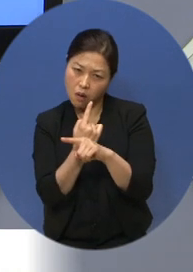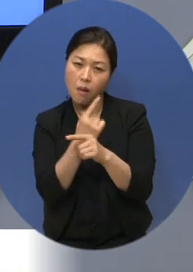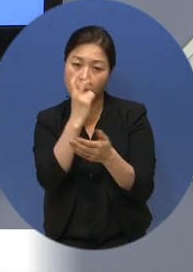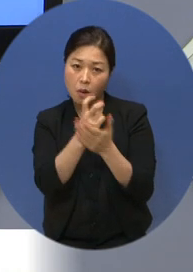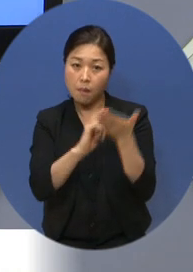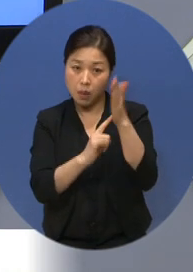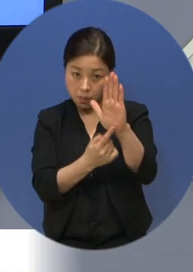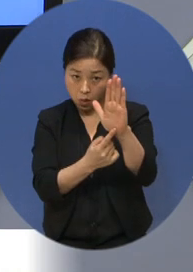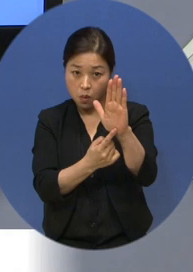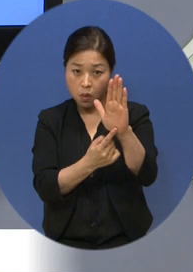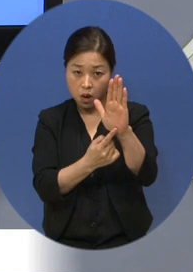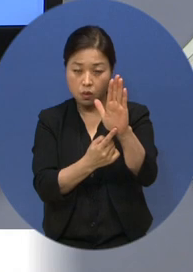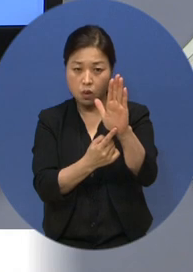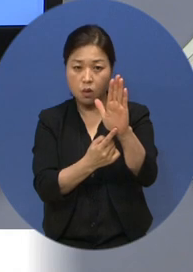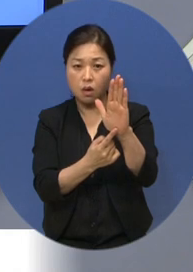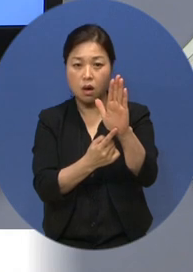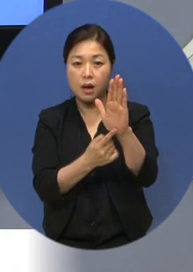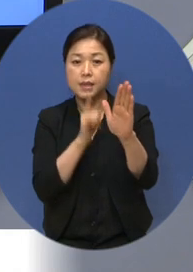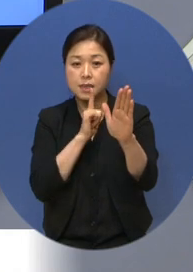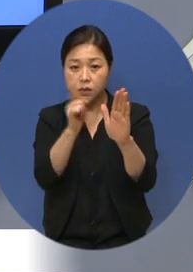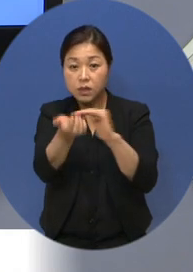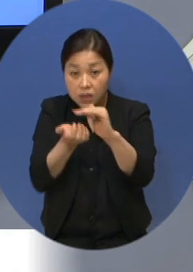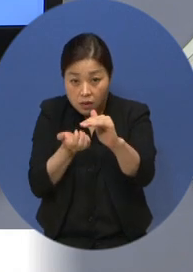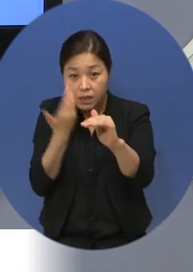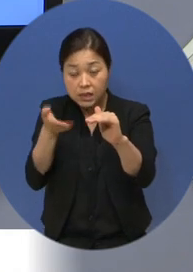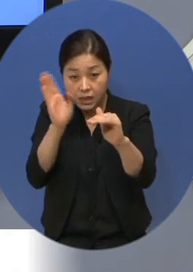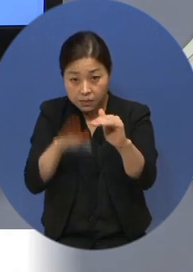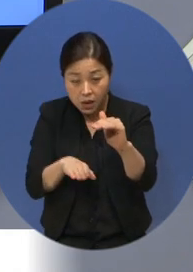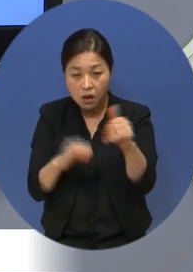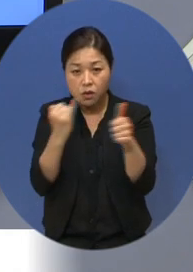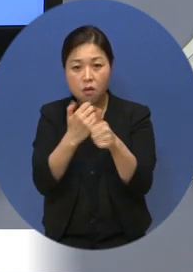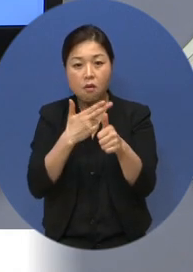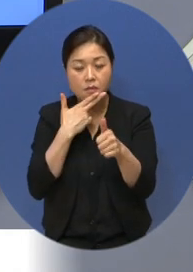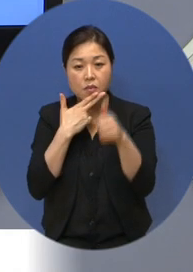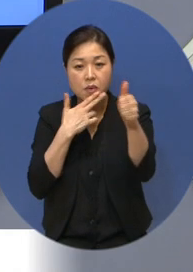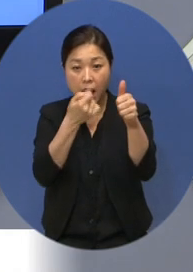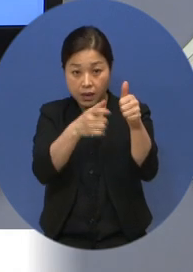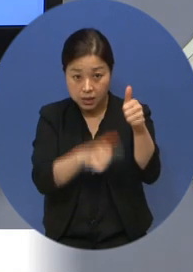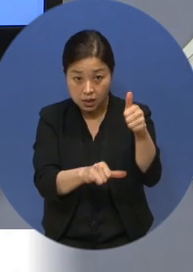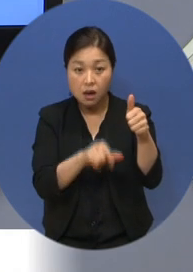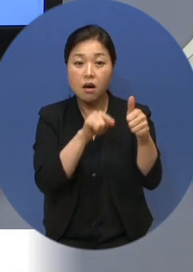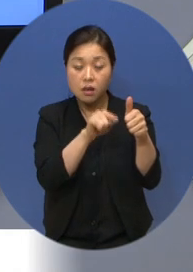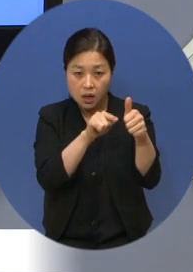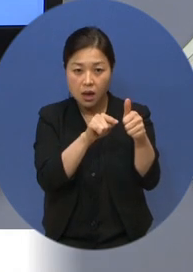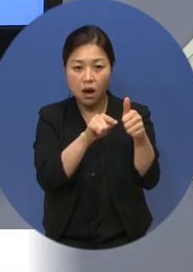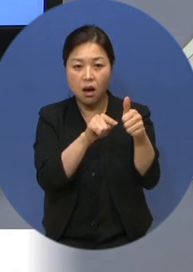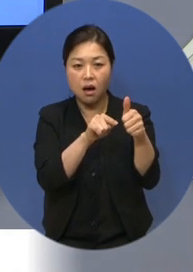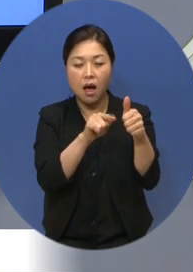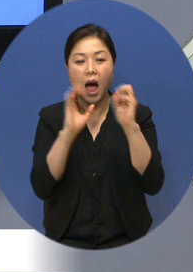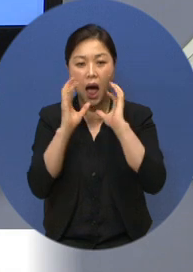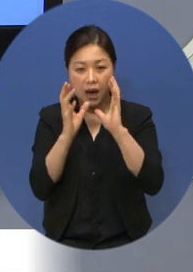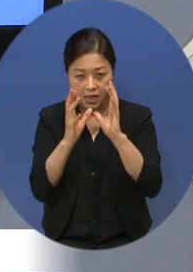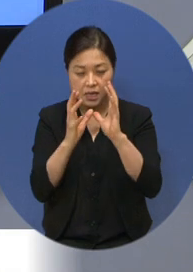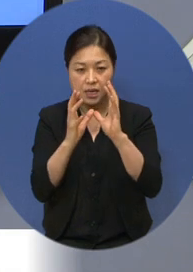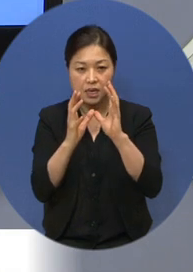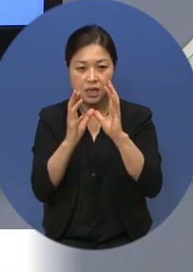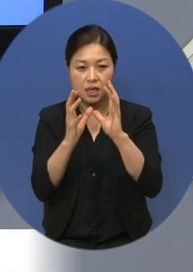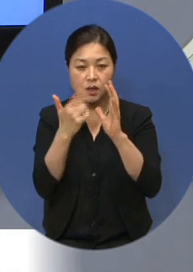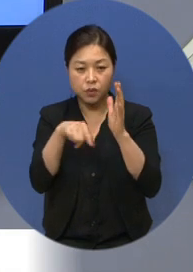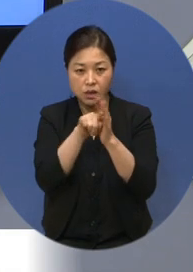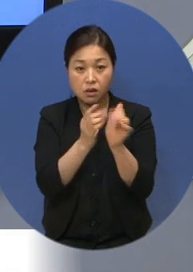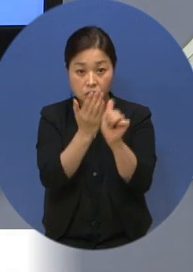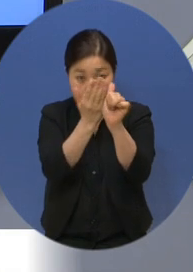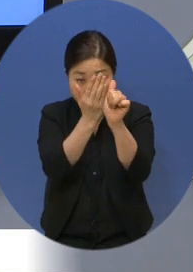후속조치로 출생신고 전이라도 미혼 부가 아동 수당 등을 지급받을 수 있도록 제도를 개선 기로